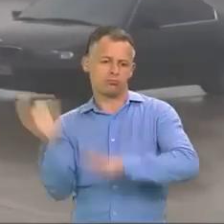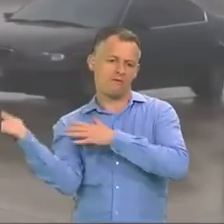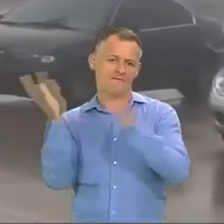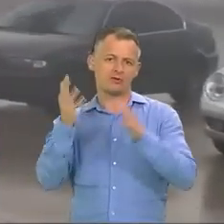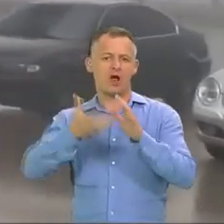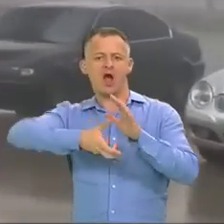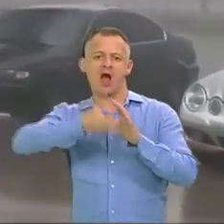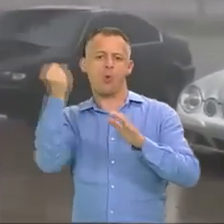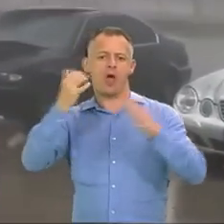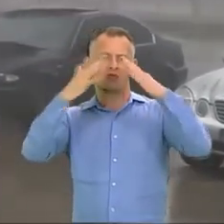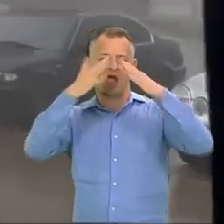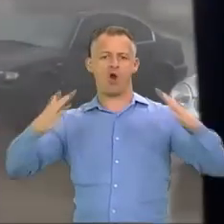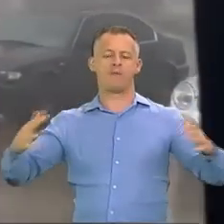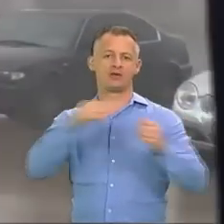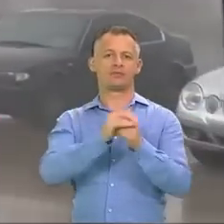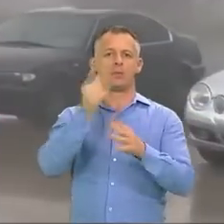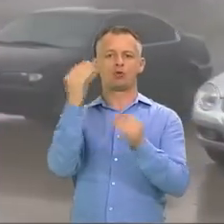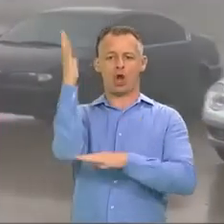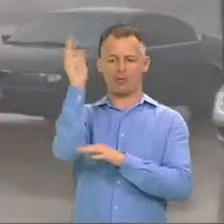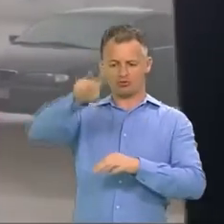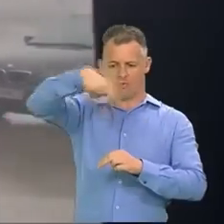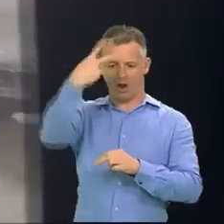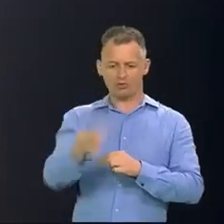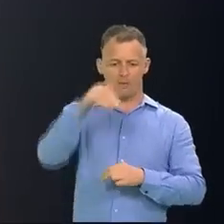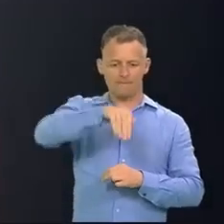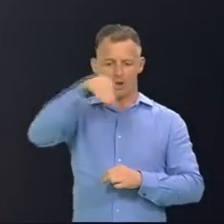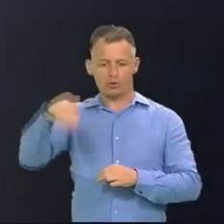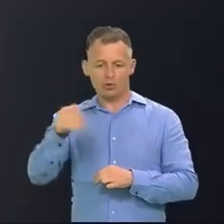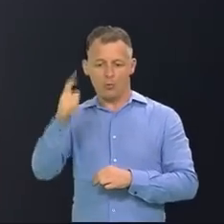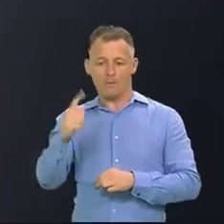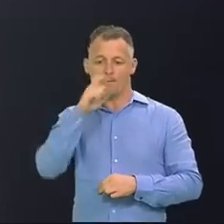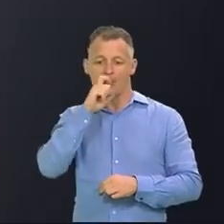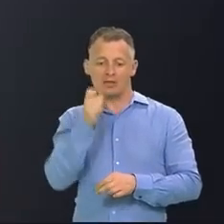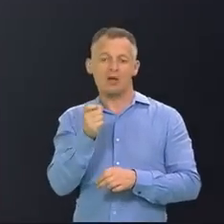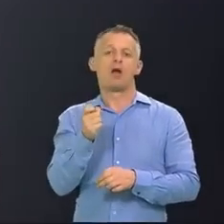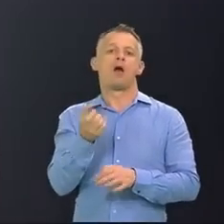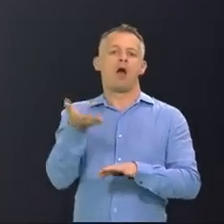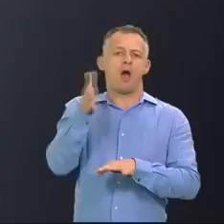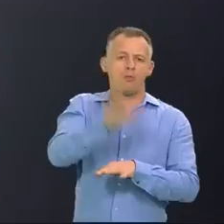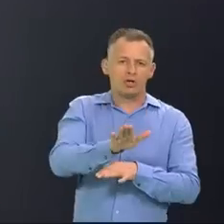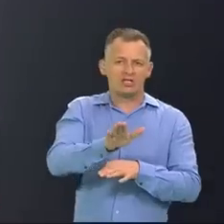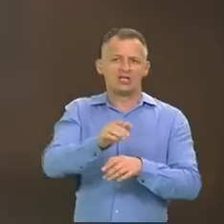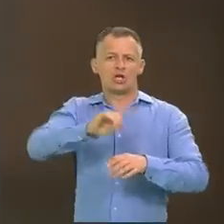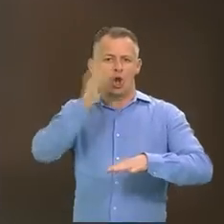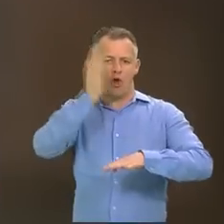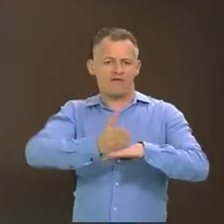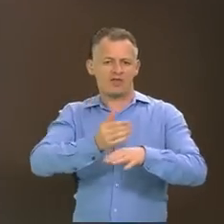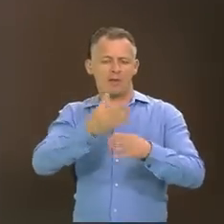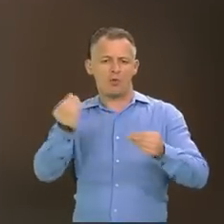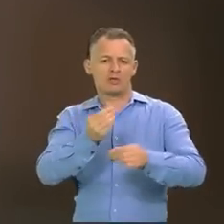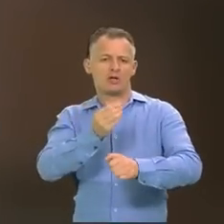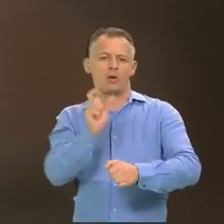sus acoperișuri. Zeci de copaci au fost puși la pământ. În Maramureș, un bărbat a murit strivit de mai multe grinzi de lemn doborâte de